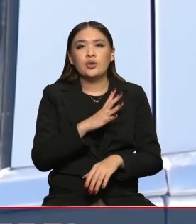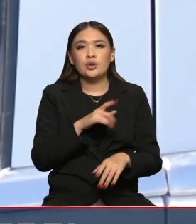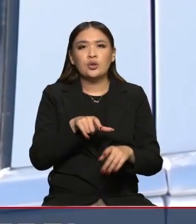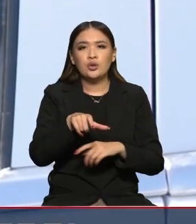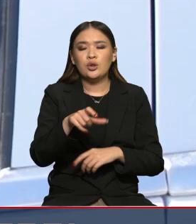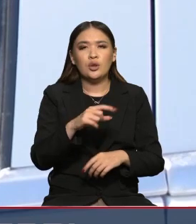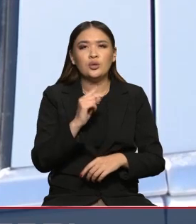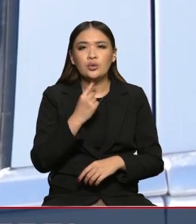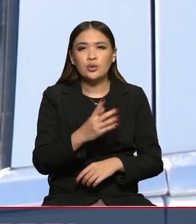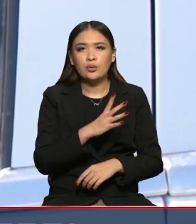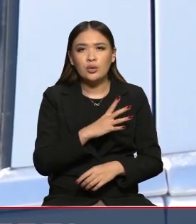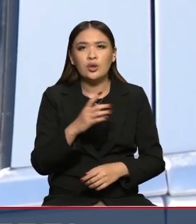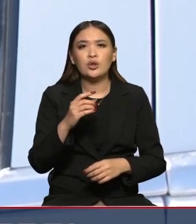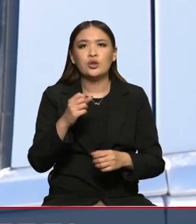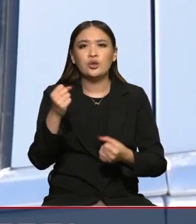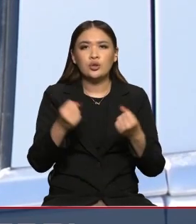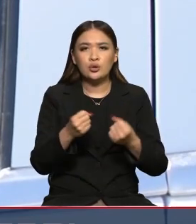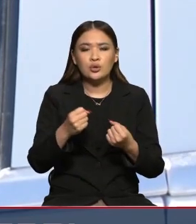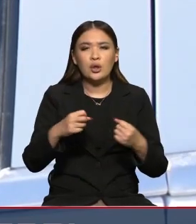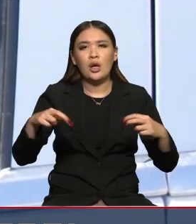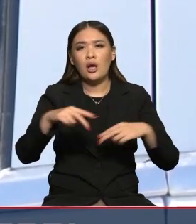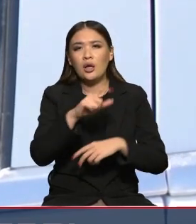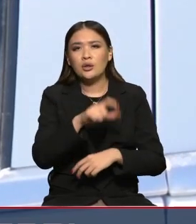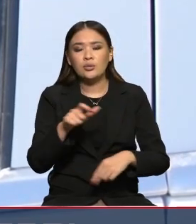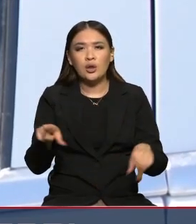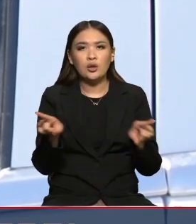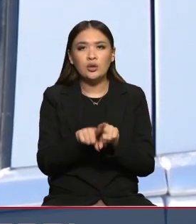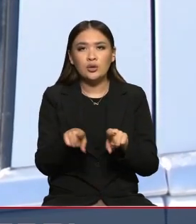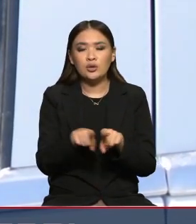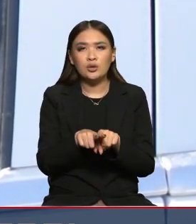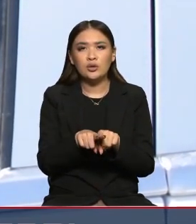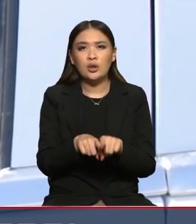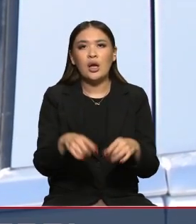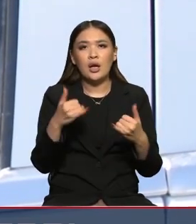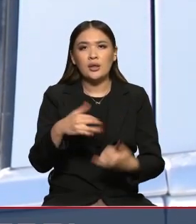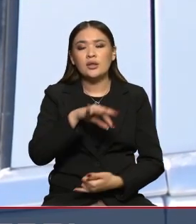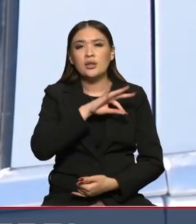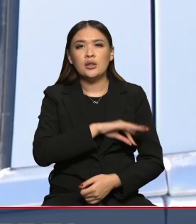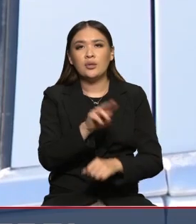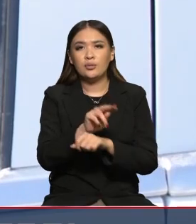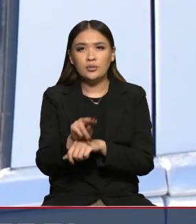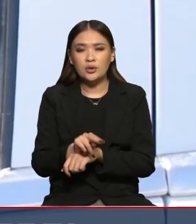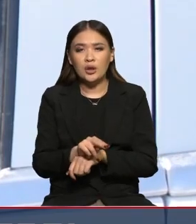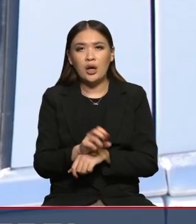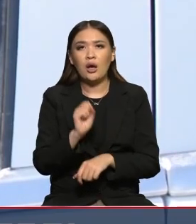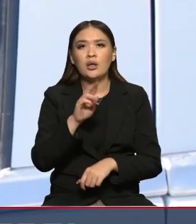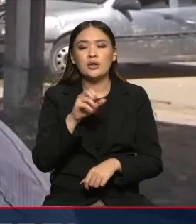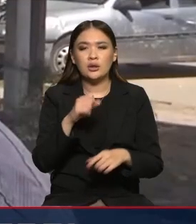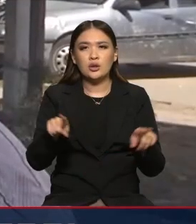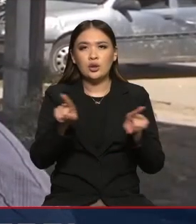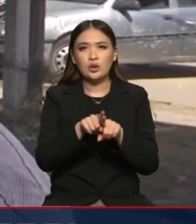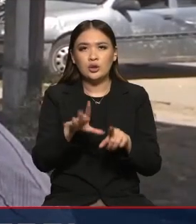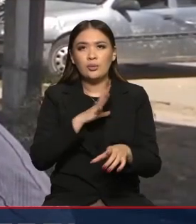туғызған жүргізушілерге де жолаушыларға да. Қазір аудан орталығына қатынау өте тиімді. Тақтайдай жасап қойды, өздеріңіз көріп отырсыздар.